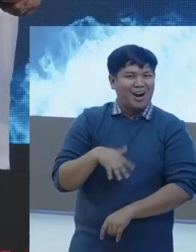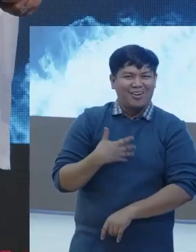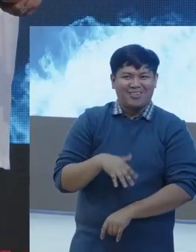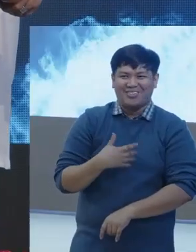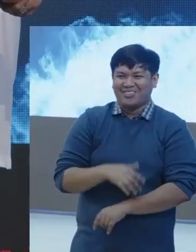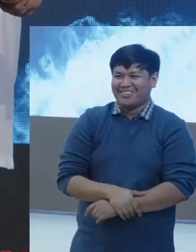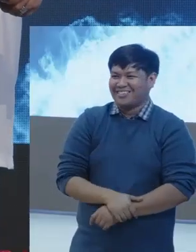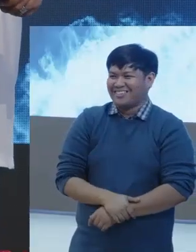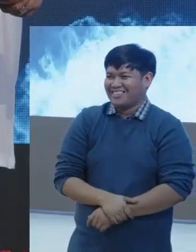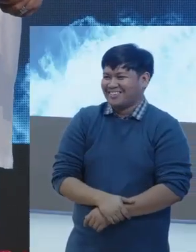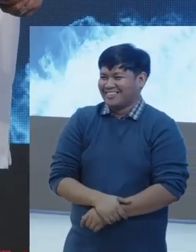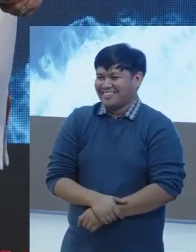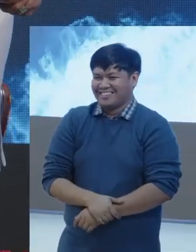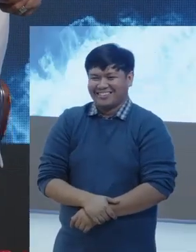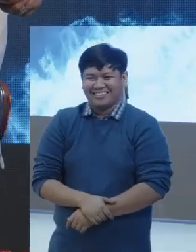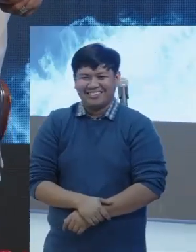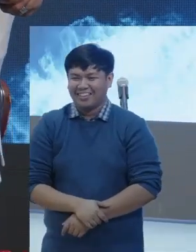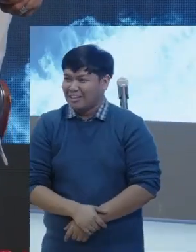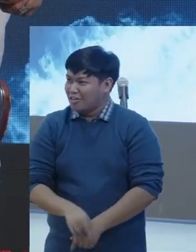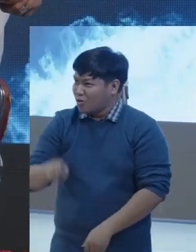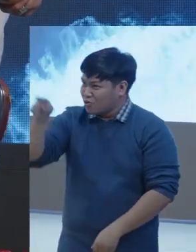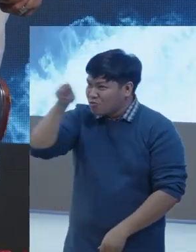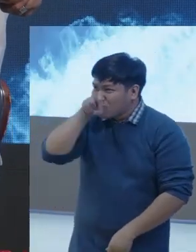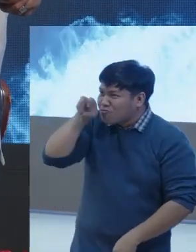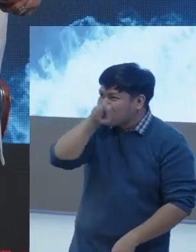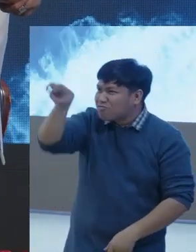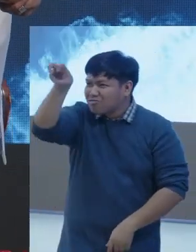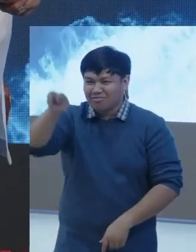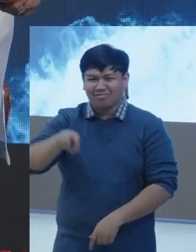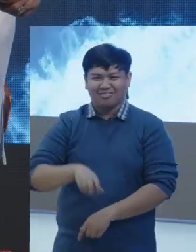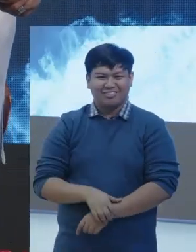Tatagalogin ko po. Mga ulupong.